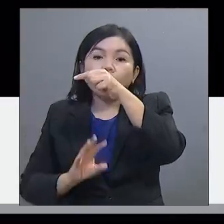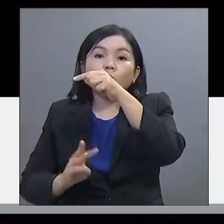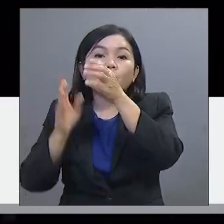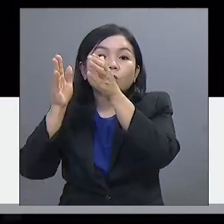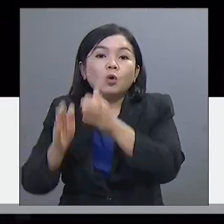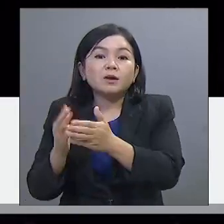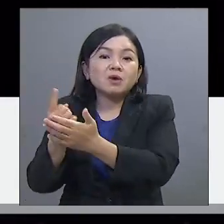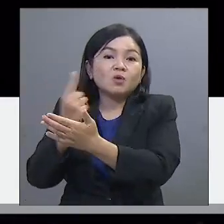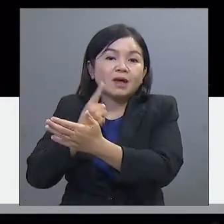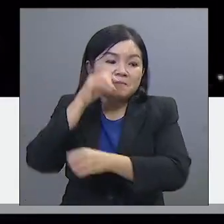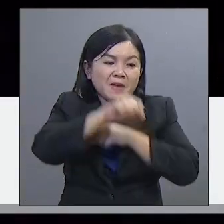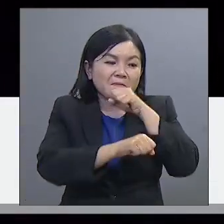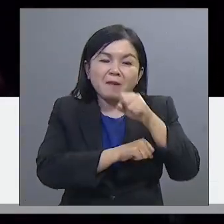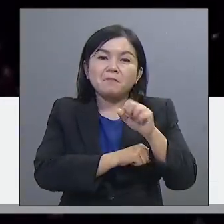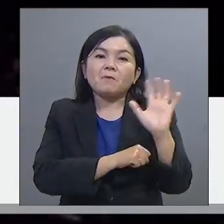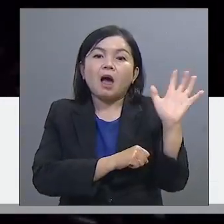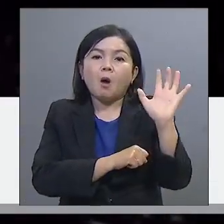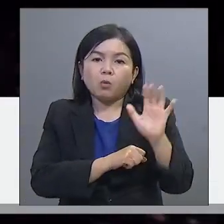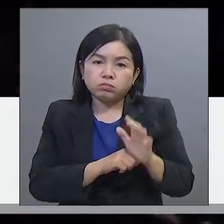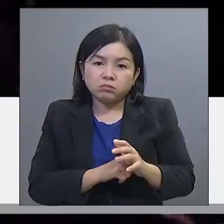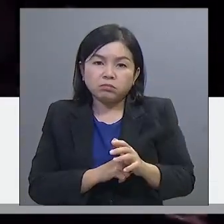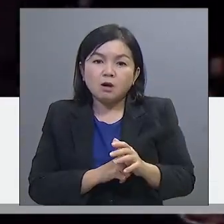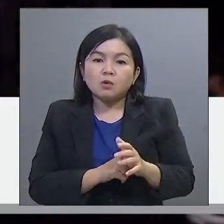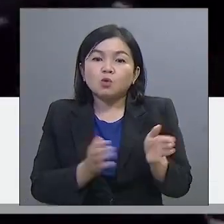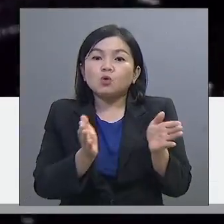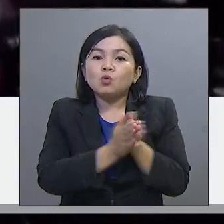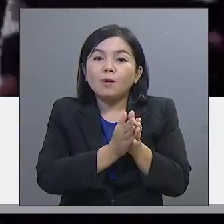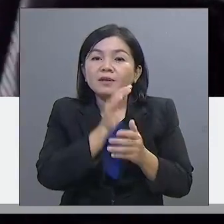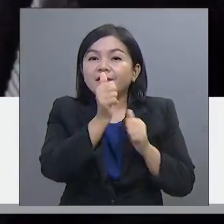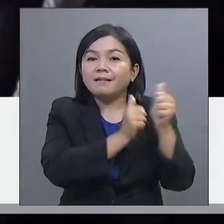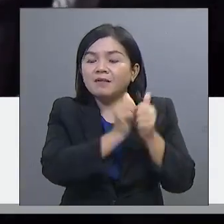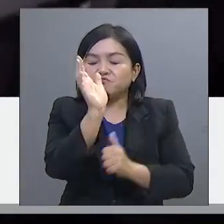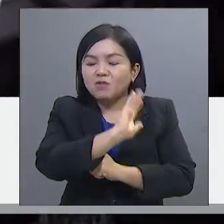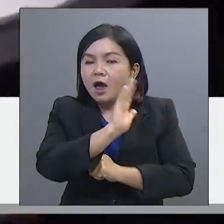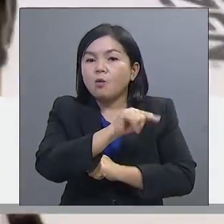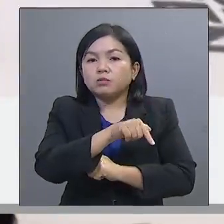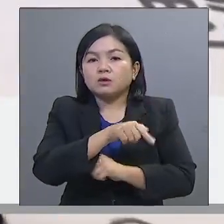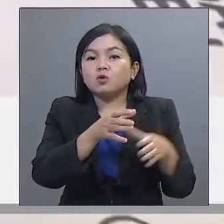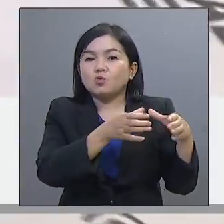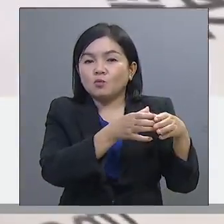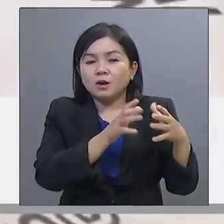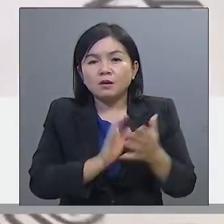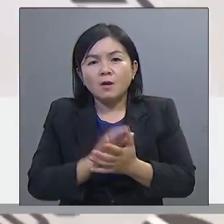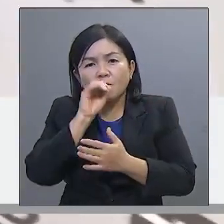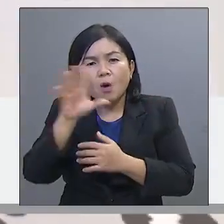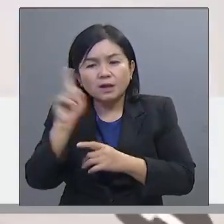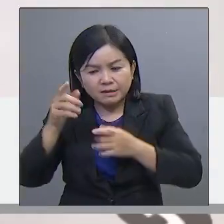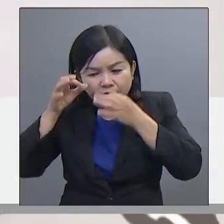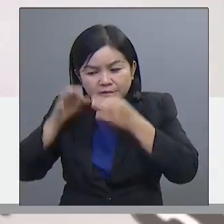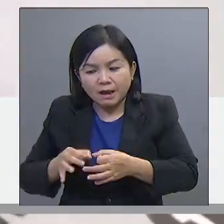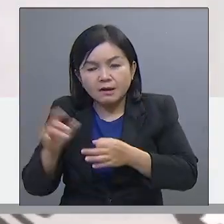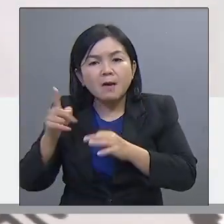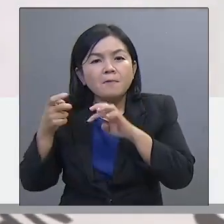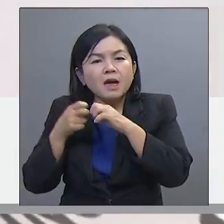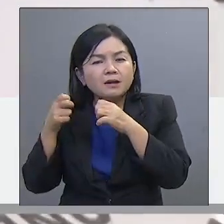มี่และไมเคิลซาวาสจะไม่ได้ขึ้นชกในรายการวันแชมเปี้ยนชิพอีกต่อไปค่ะเบื้องหลังของการตัดสินใจครั้งนี้เกิดจากปั